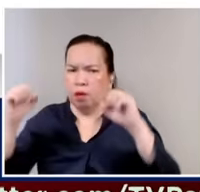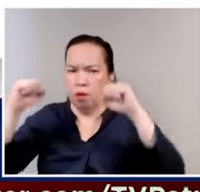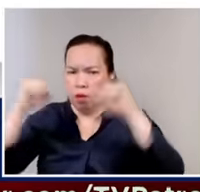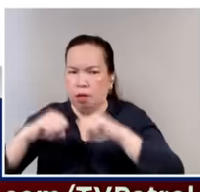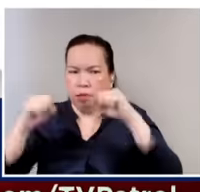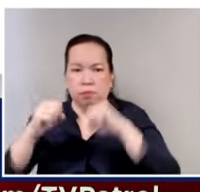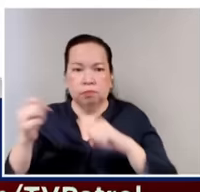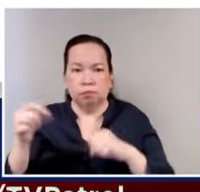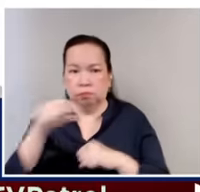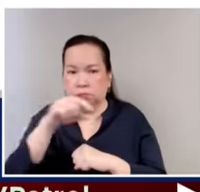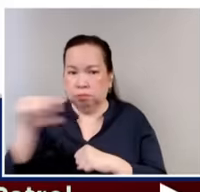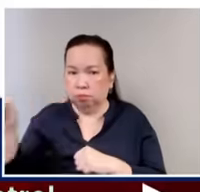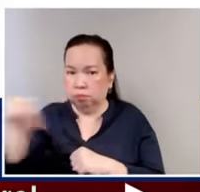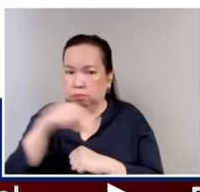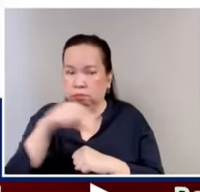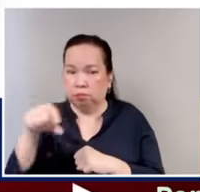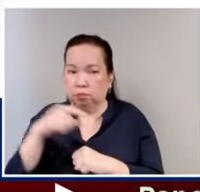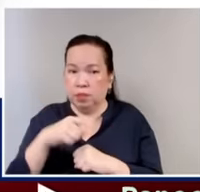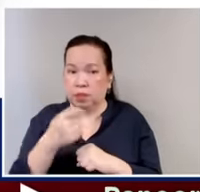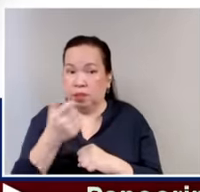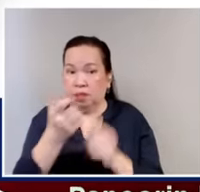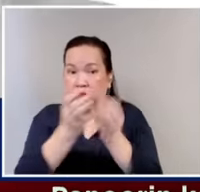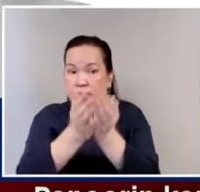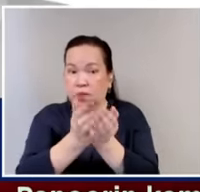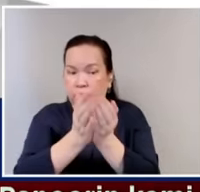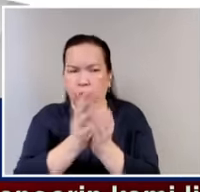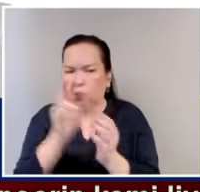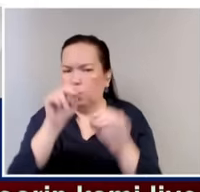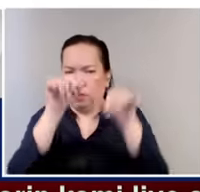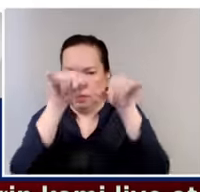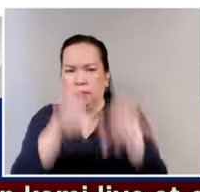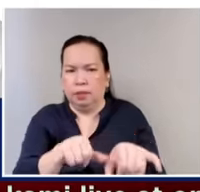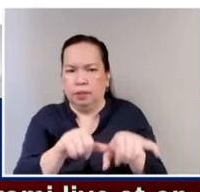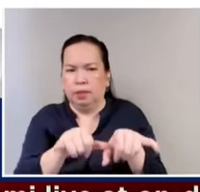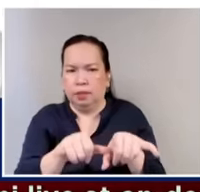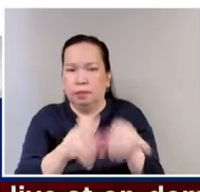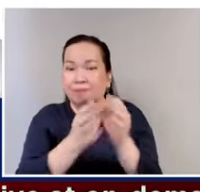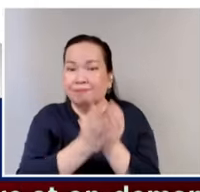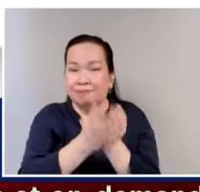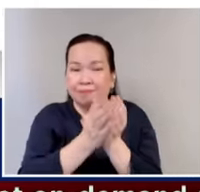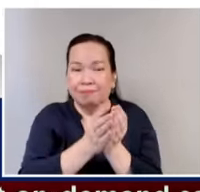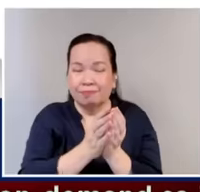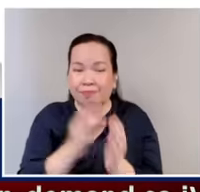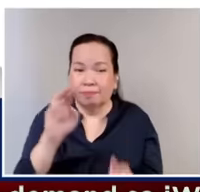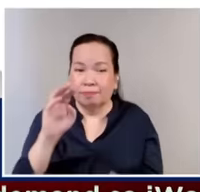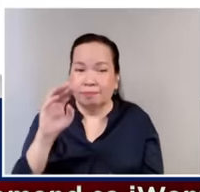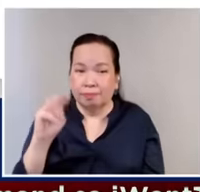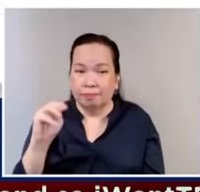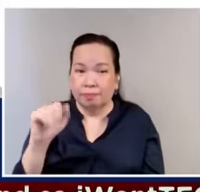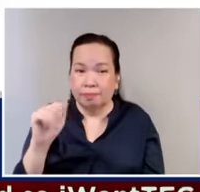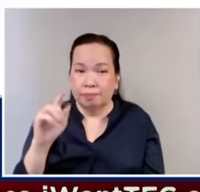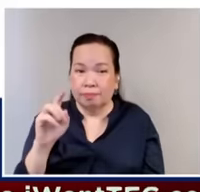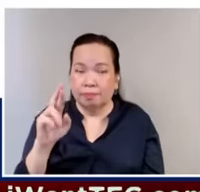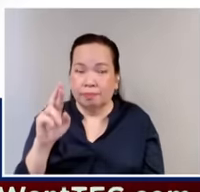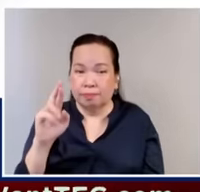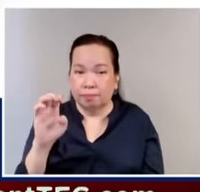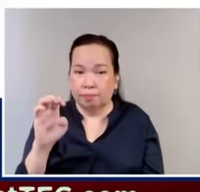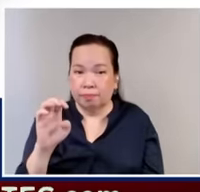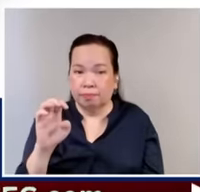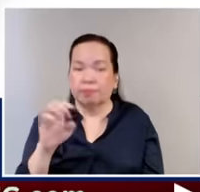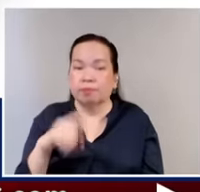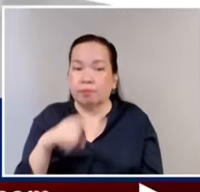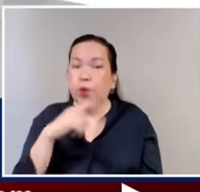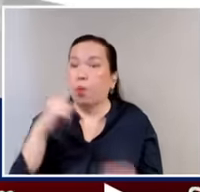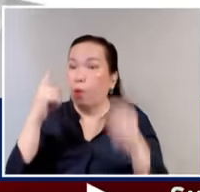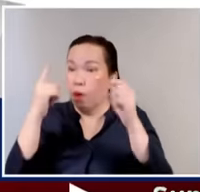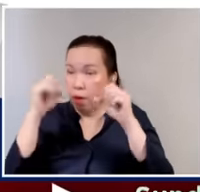na tatanggalin ang Sierra Madre sa Ayungin. Okay. Ang kasunduan, papayagan nilang